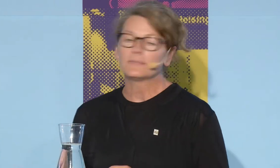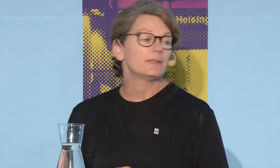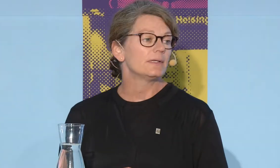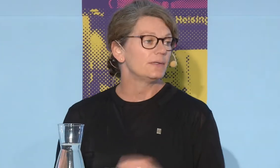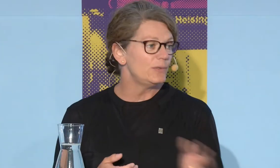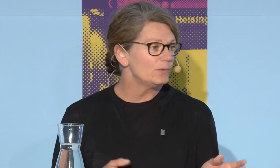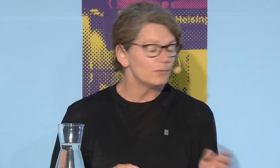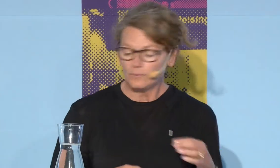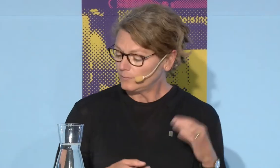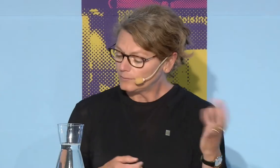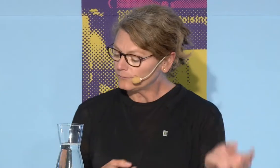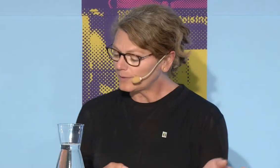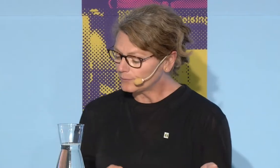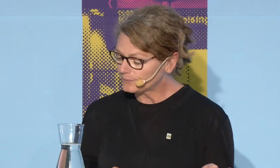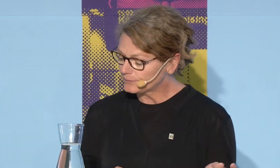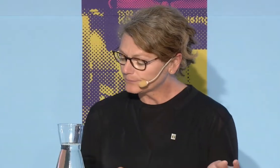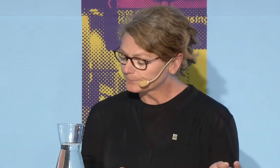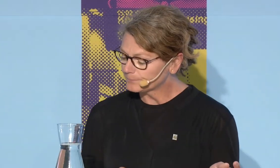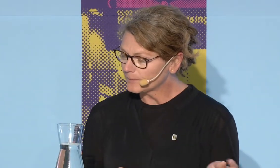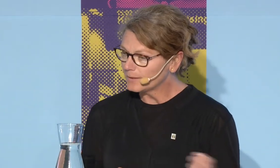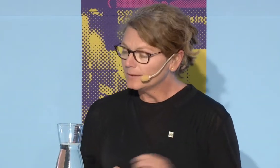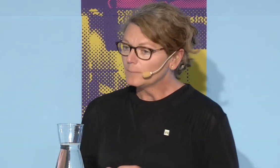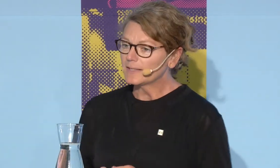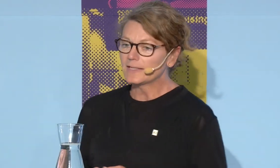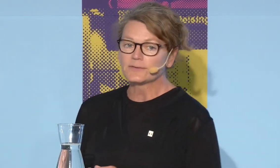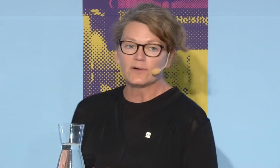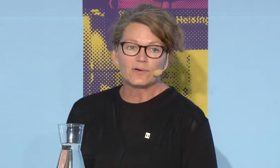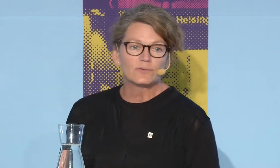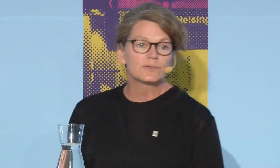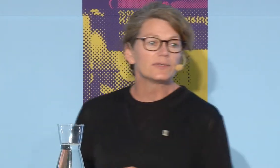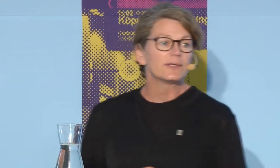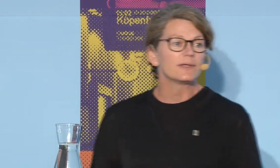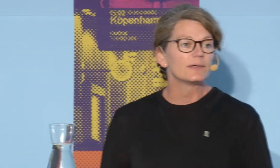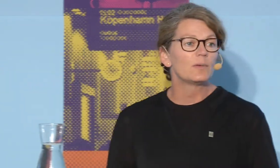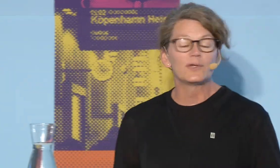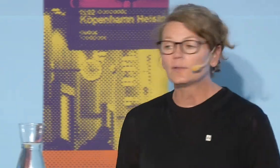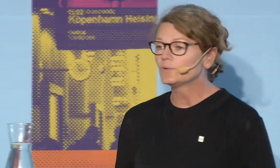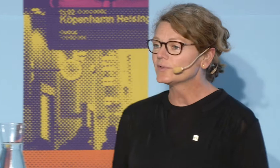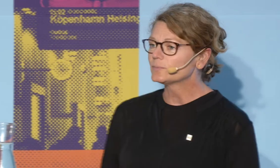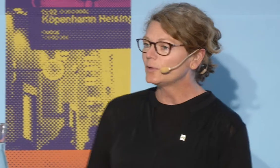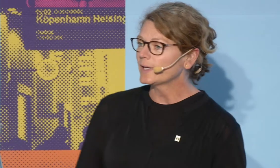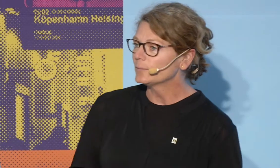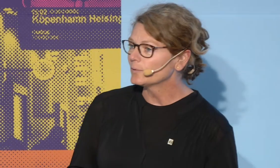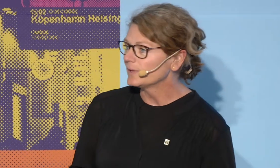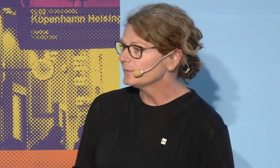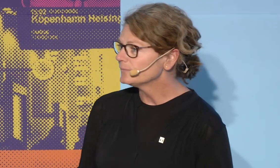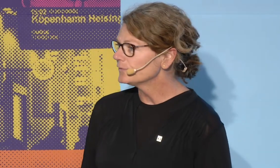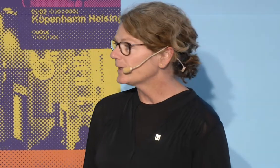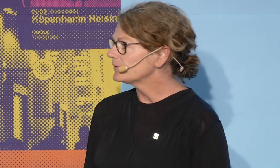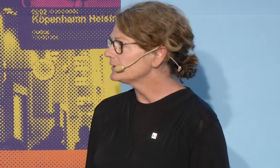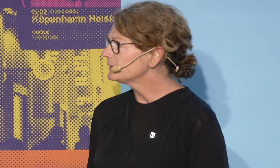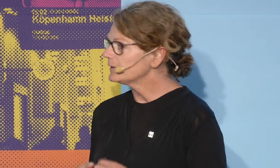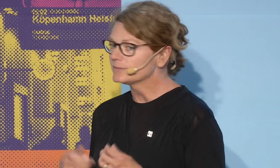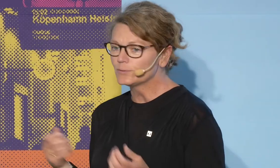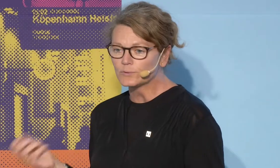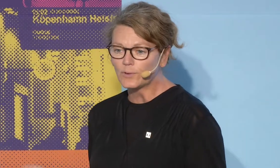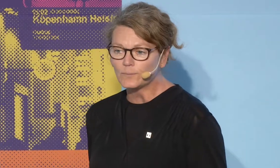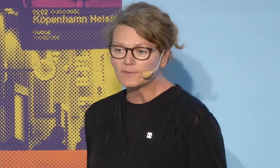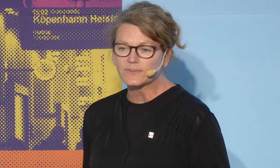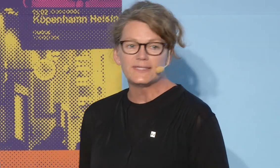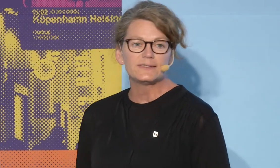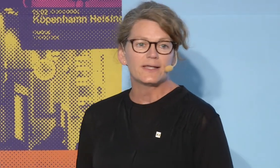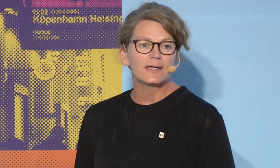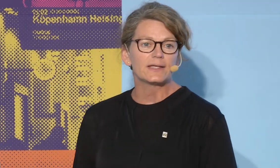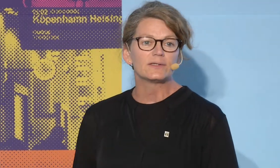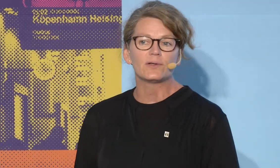med nu och framåt. Bland annat så har vårt kommunala bostadsbolag MKB förvärvat en stor